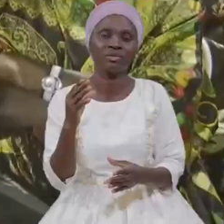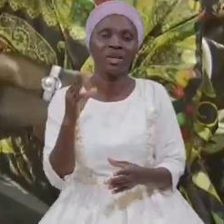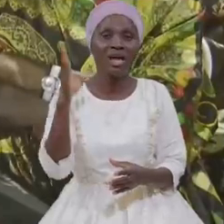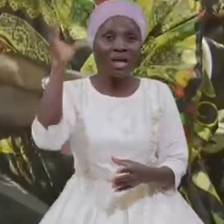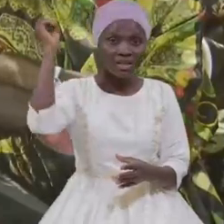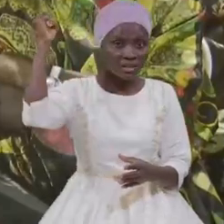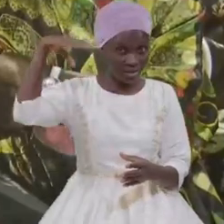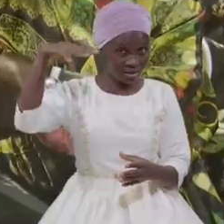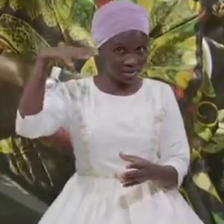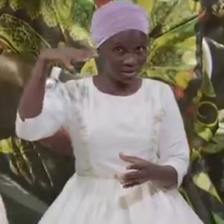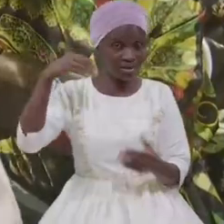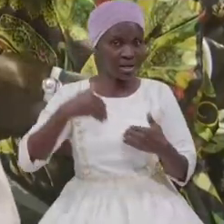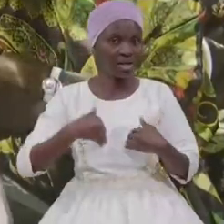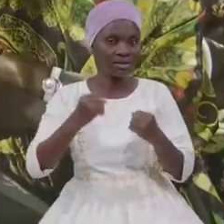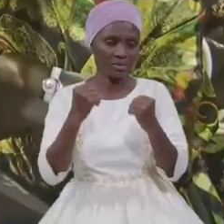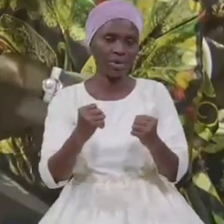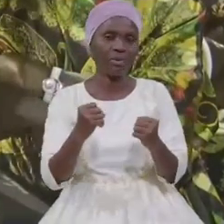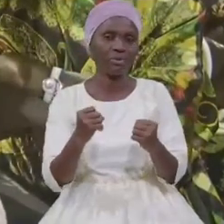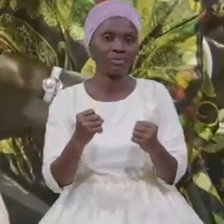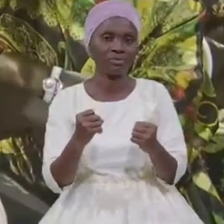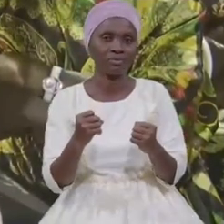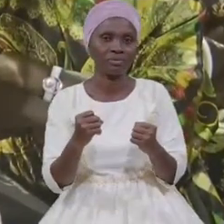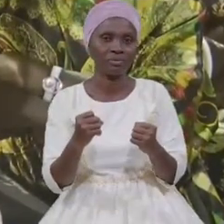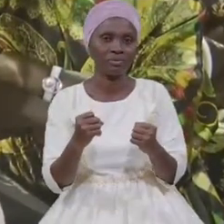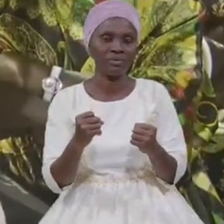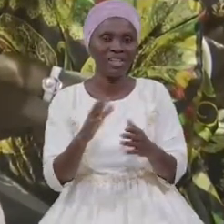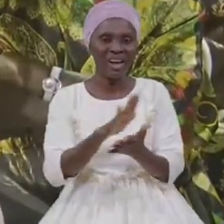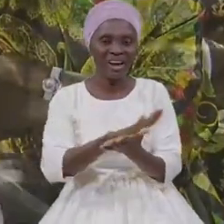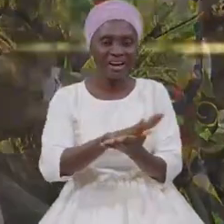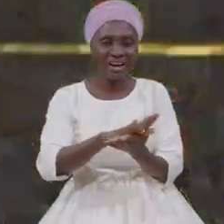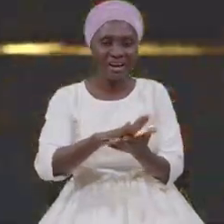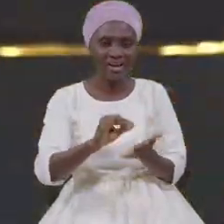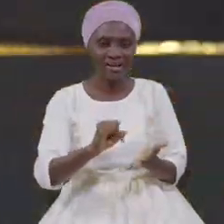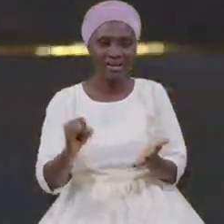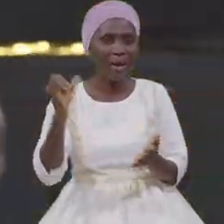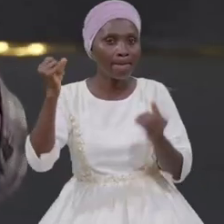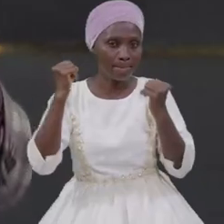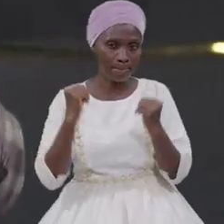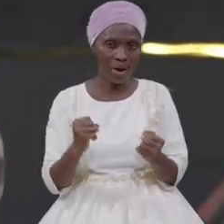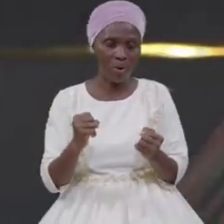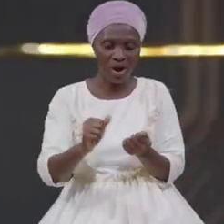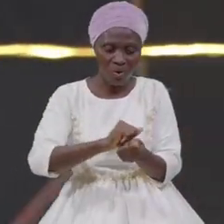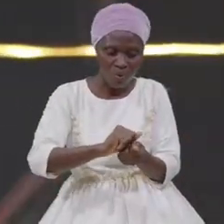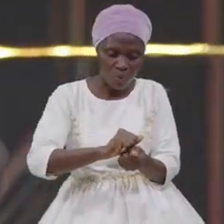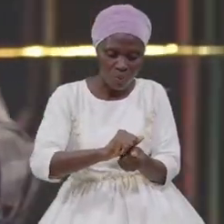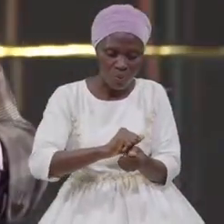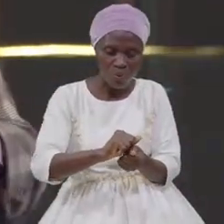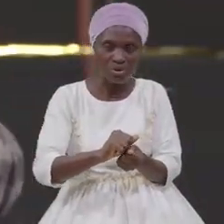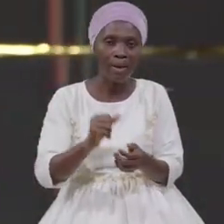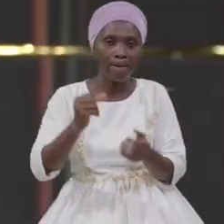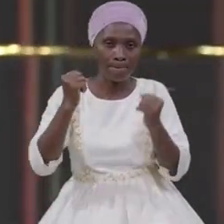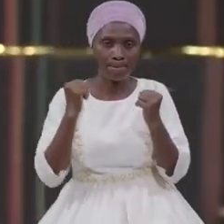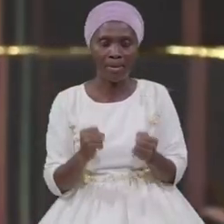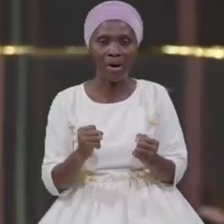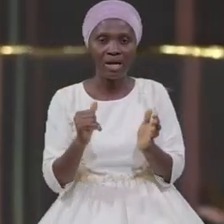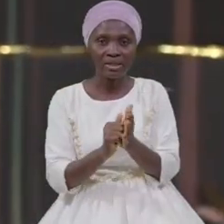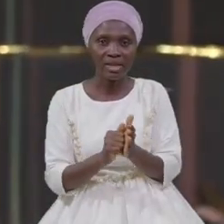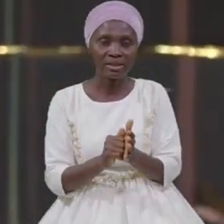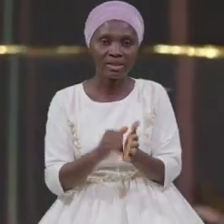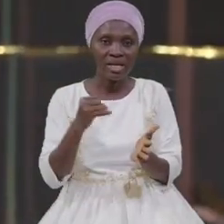grâce a la puissance. La puissance qui purifie, la puissance qui lave. Il va